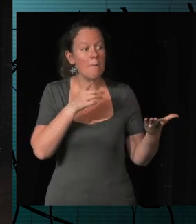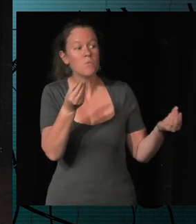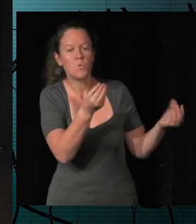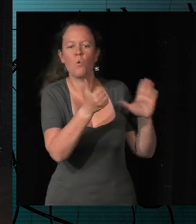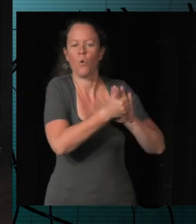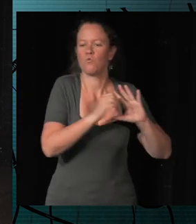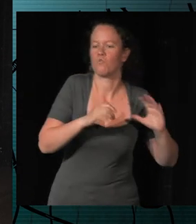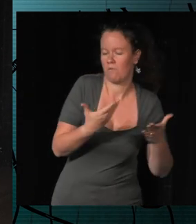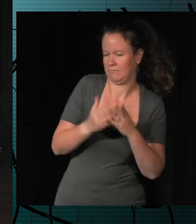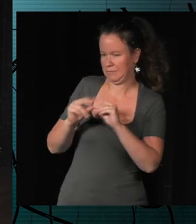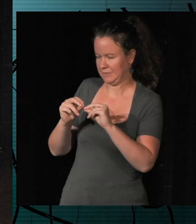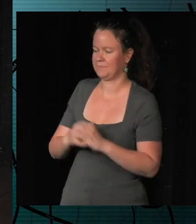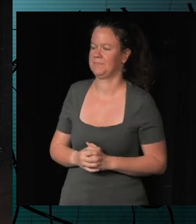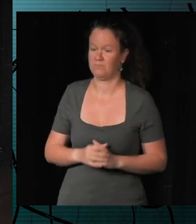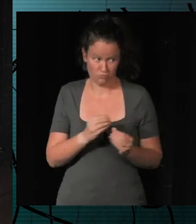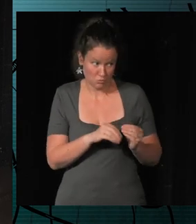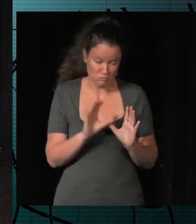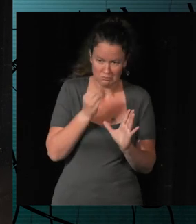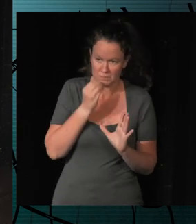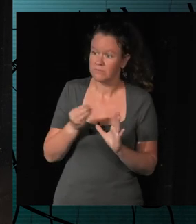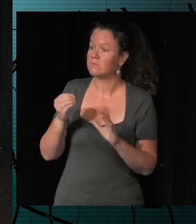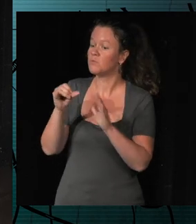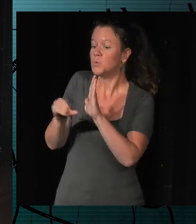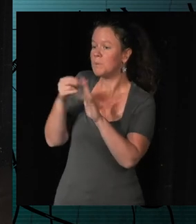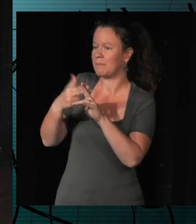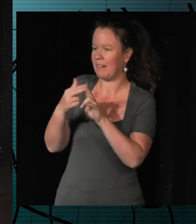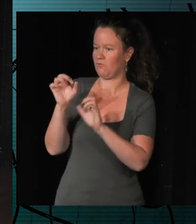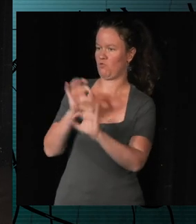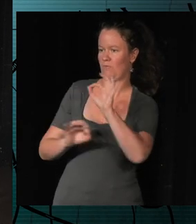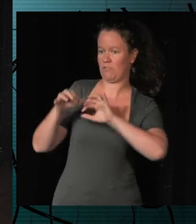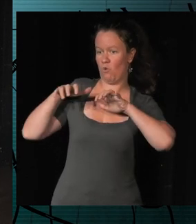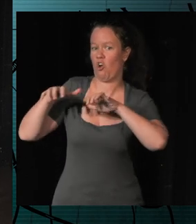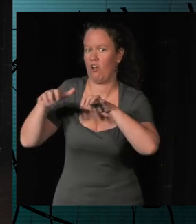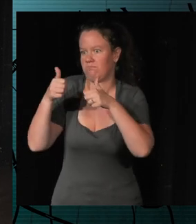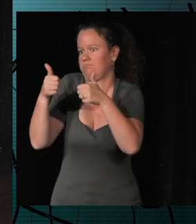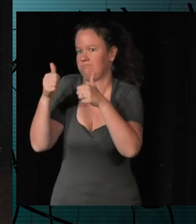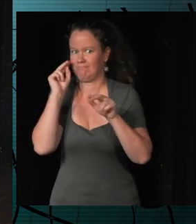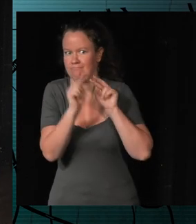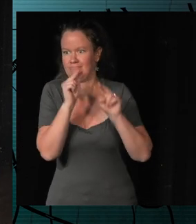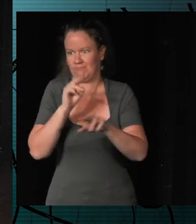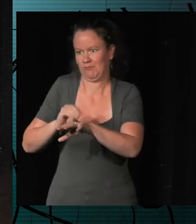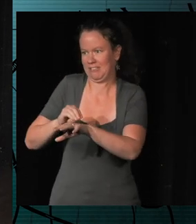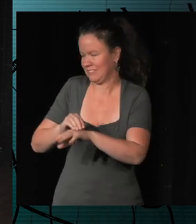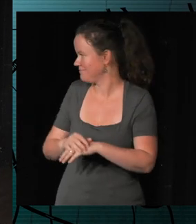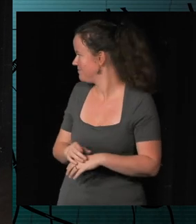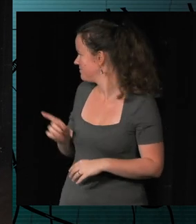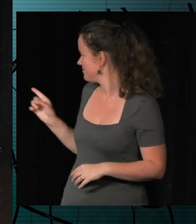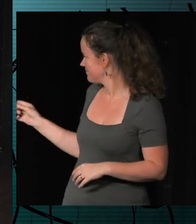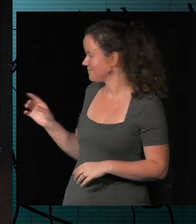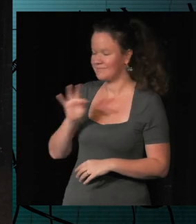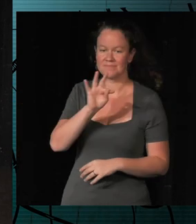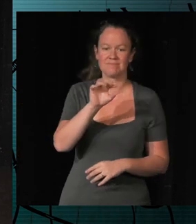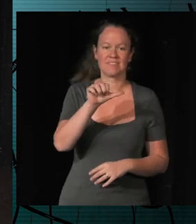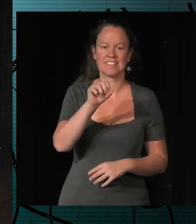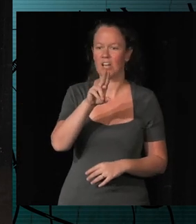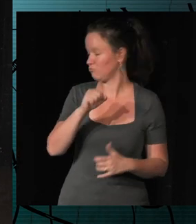allez voir demoiselle d'horreur sur le réseau sur Youtube c'est vraiment mortel si vous connaissez pas et ta et ben toi tu es aussi connu sous le pseudonim jack